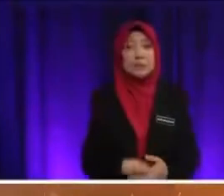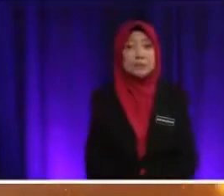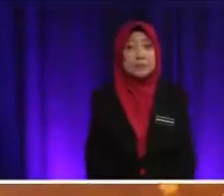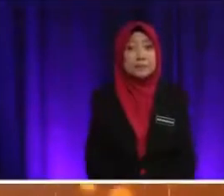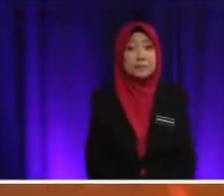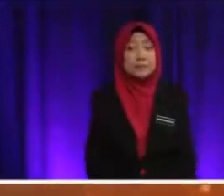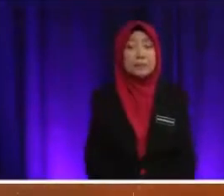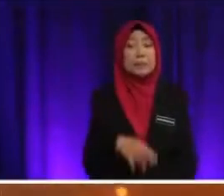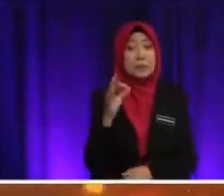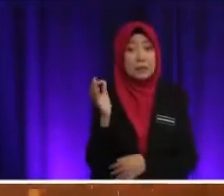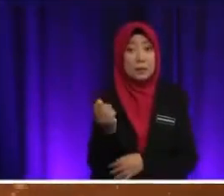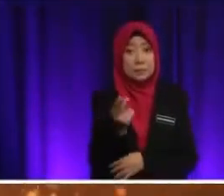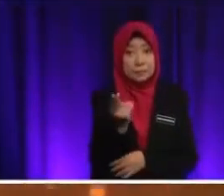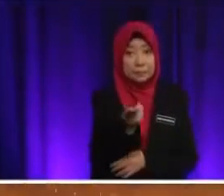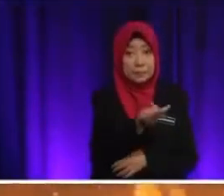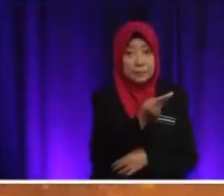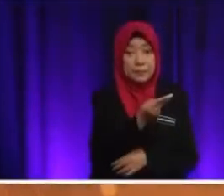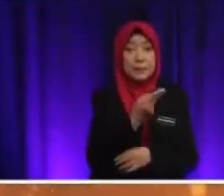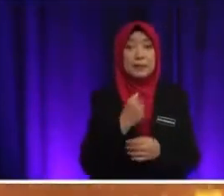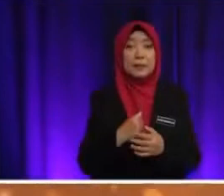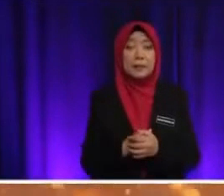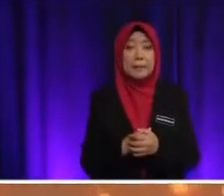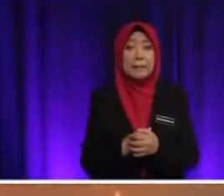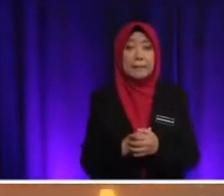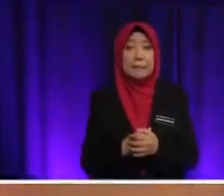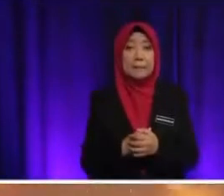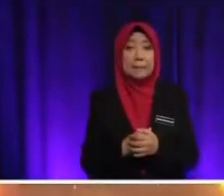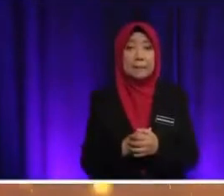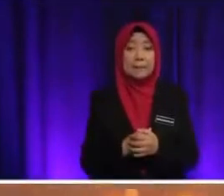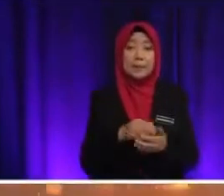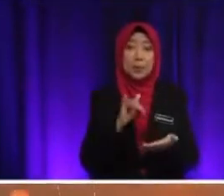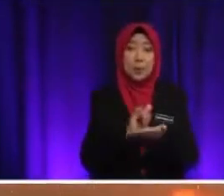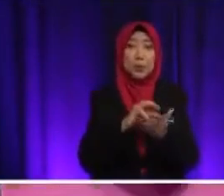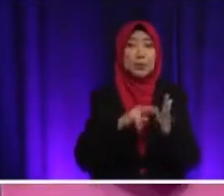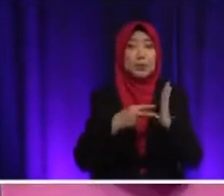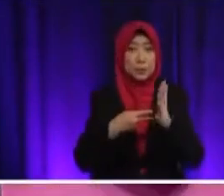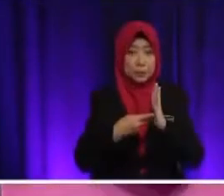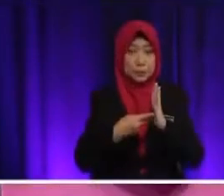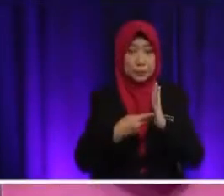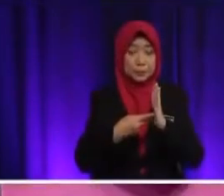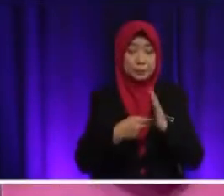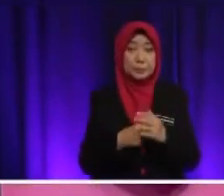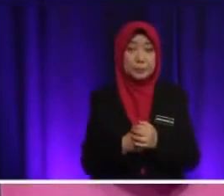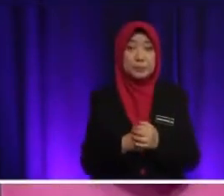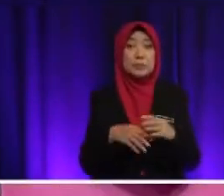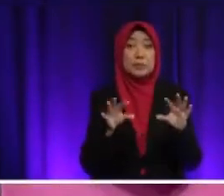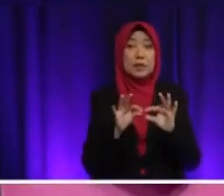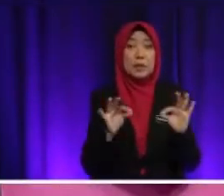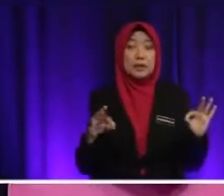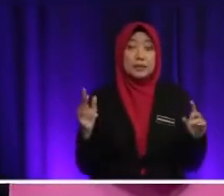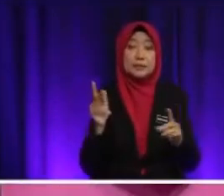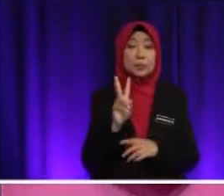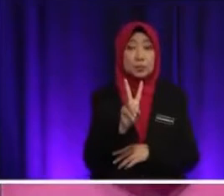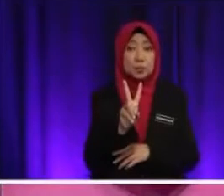sunanun fasiru fil ard fanzuru kaifa kana akibatul mukazzibin. Itu maksud dia. Okey, sekarang yang kedua. Saya nak